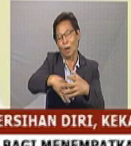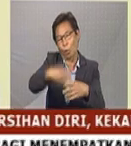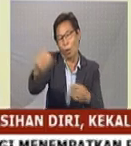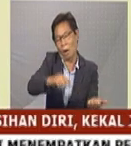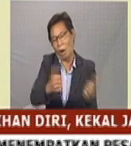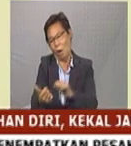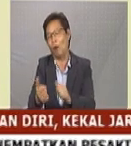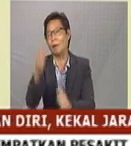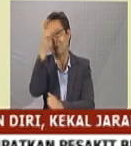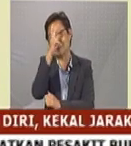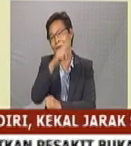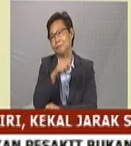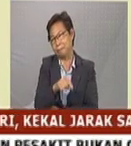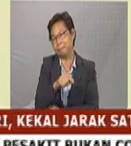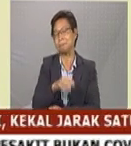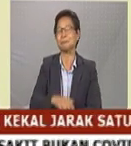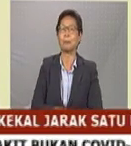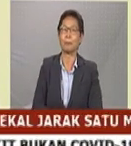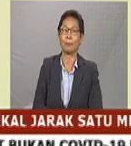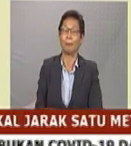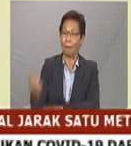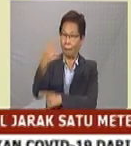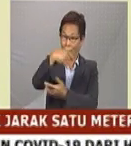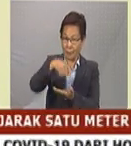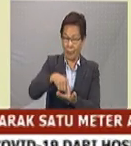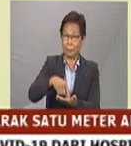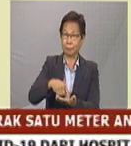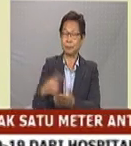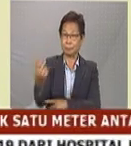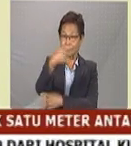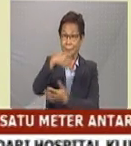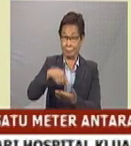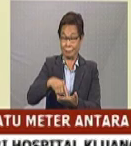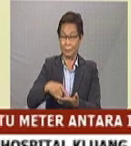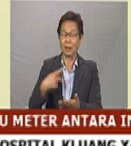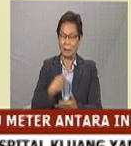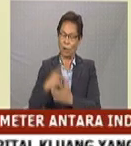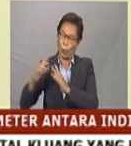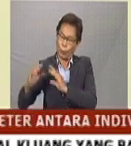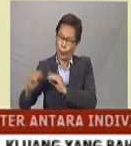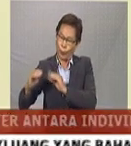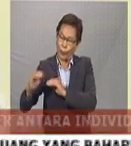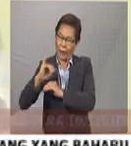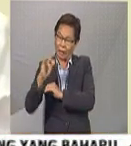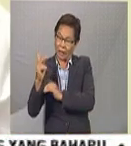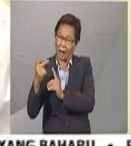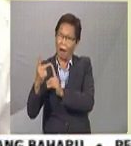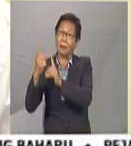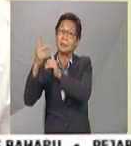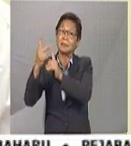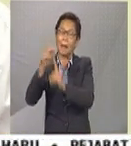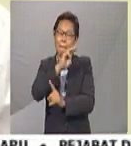oleh pihak kerajaan. Hari ini kita mesyuarat, jawatankuasa khas